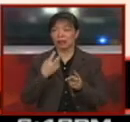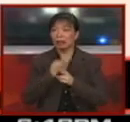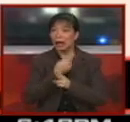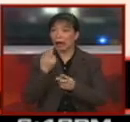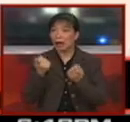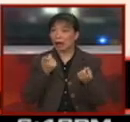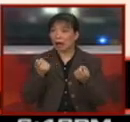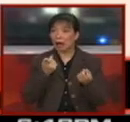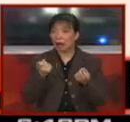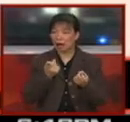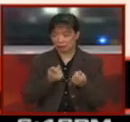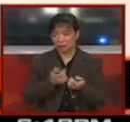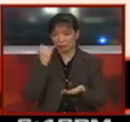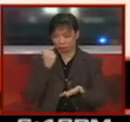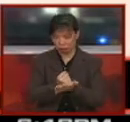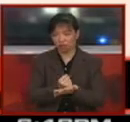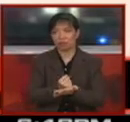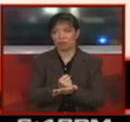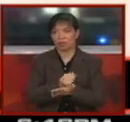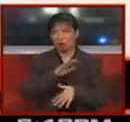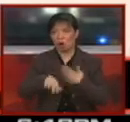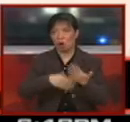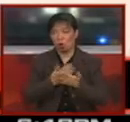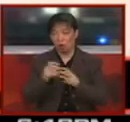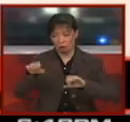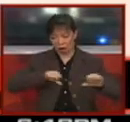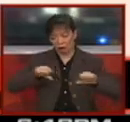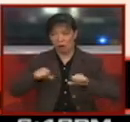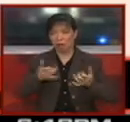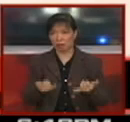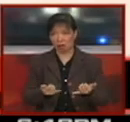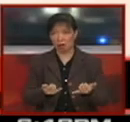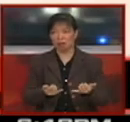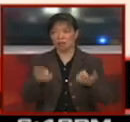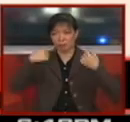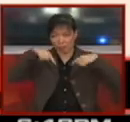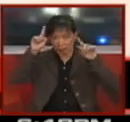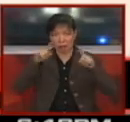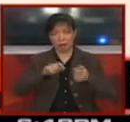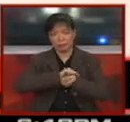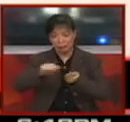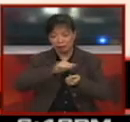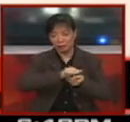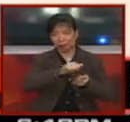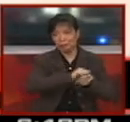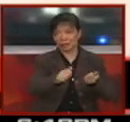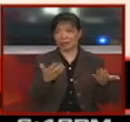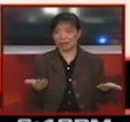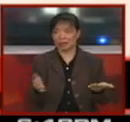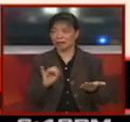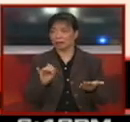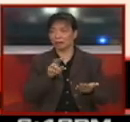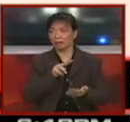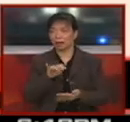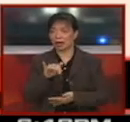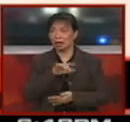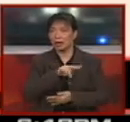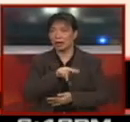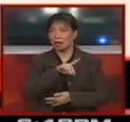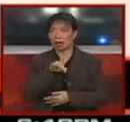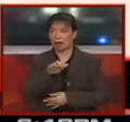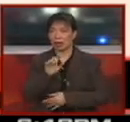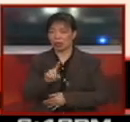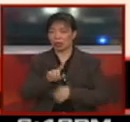regulators para magawa namin yung mga activities na yon. Lalong-lalo na in the case of Maynilad, nung pumasok kami